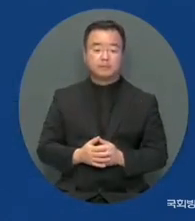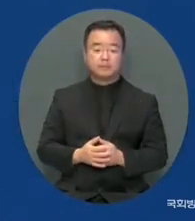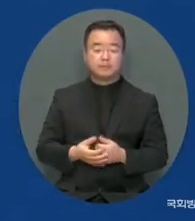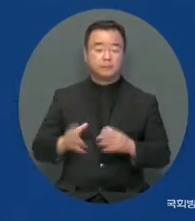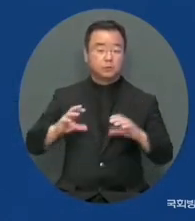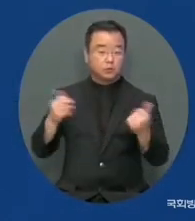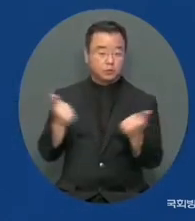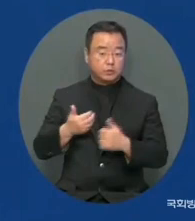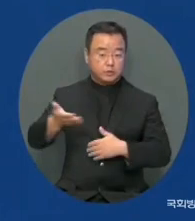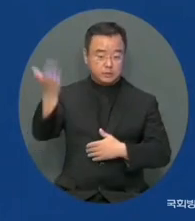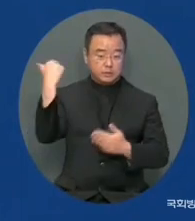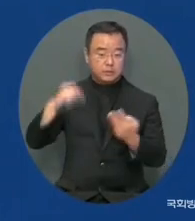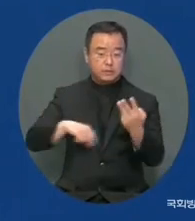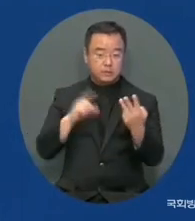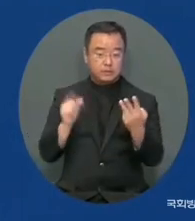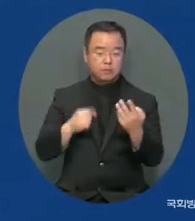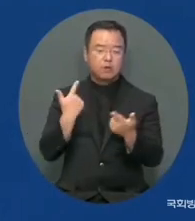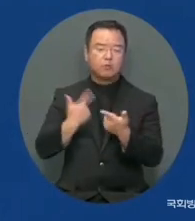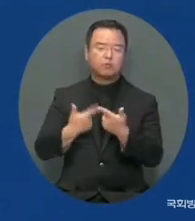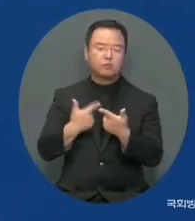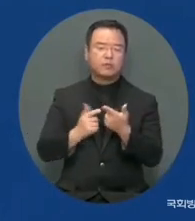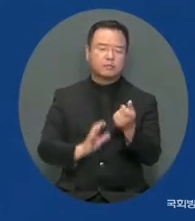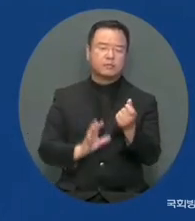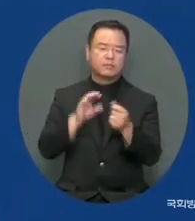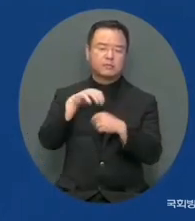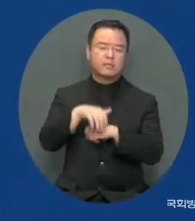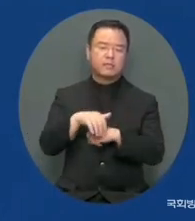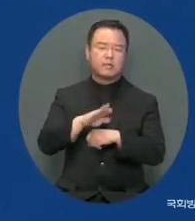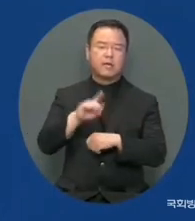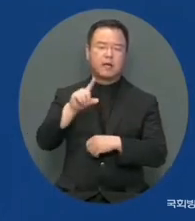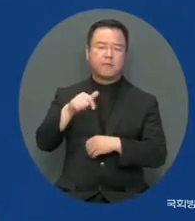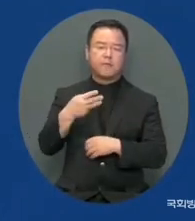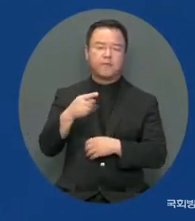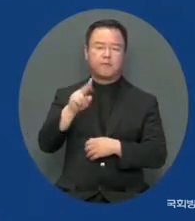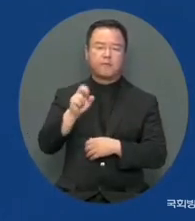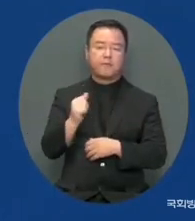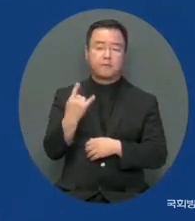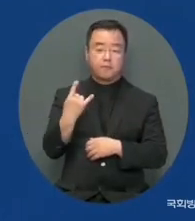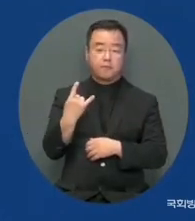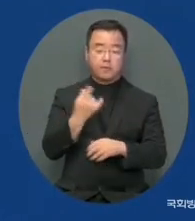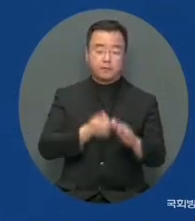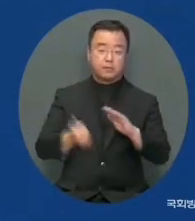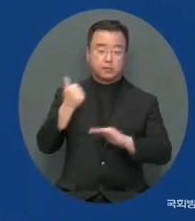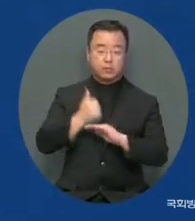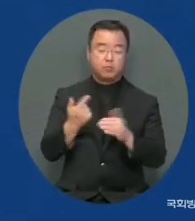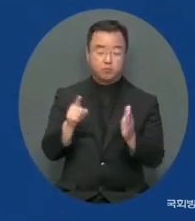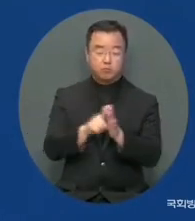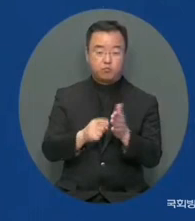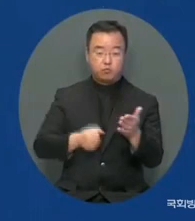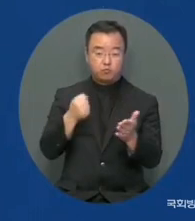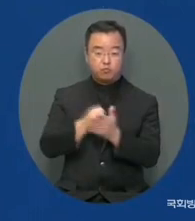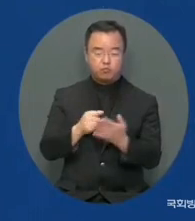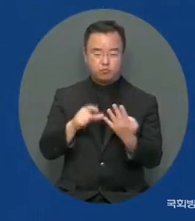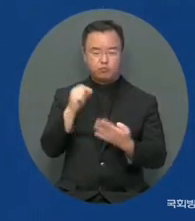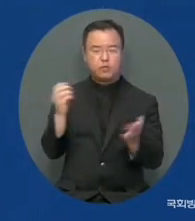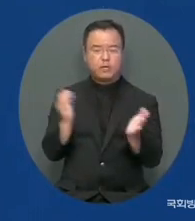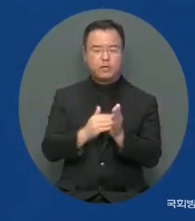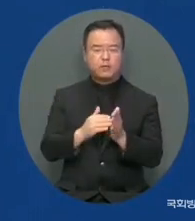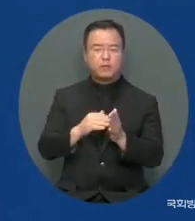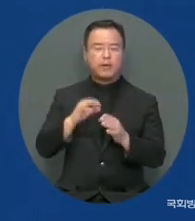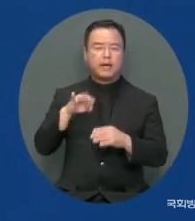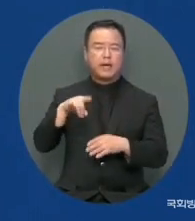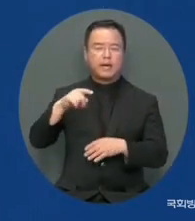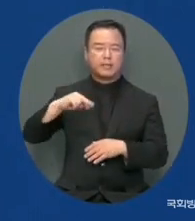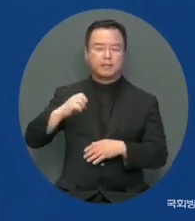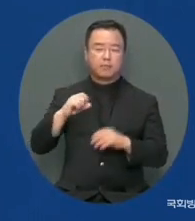국회는 지난 3월 부산 세계박람회의 성공적 유치 지원을 위한 결의안을 의결하고 초당적인 엑스포 유치 활동을